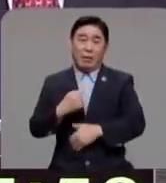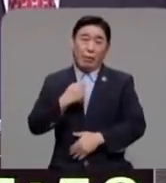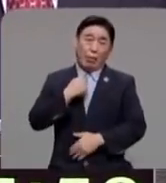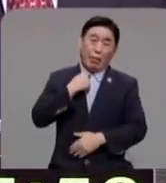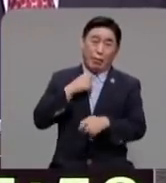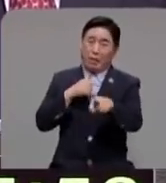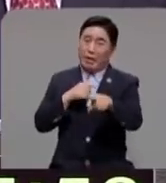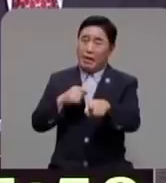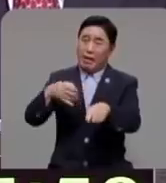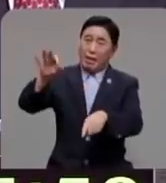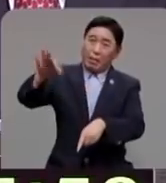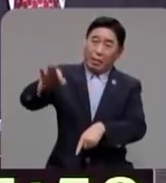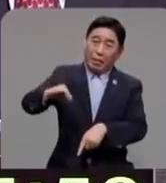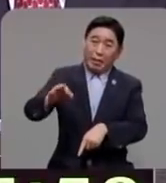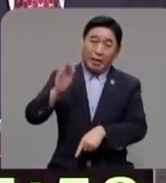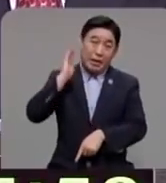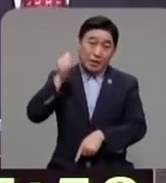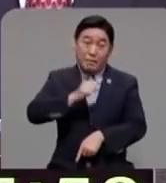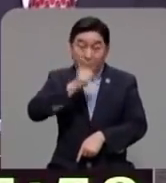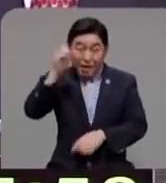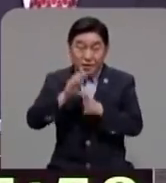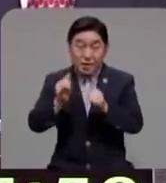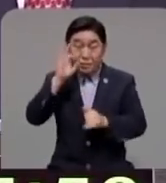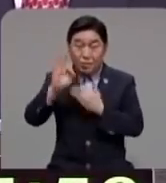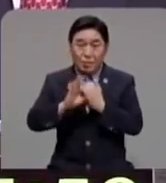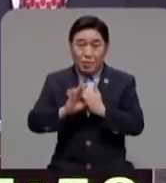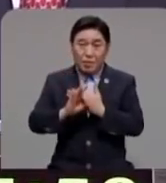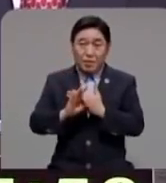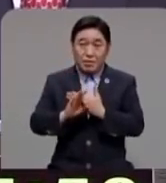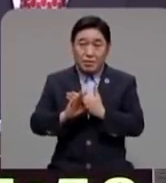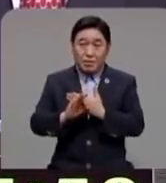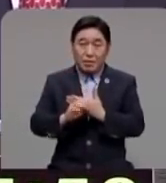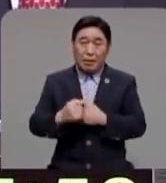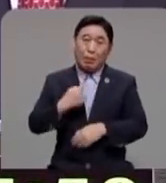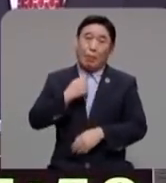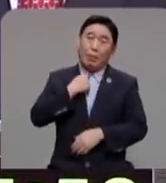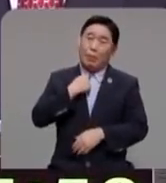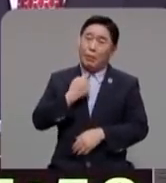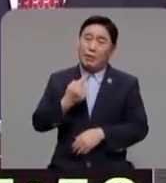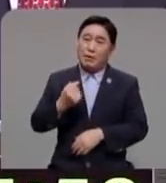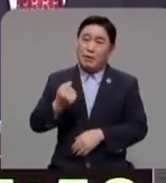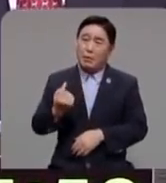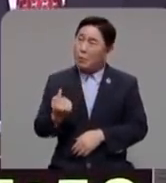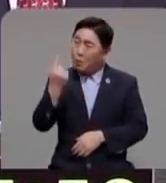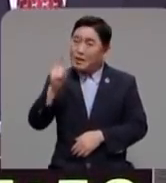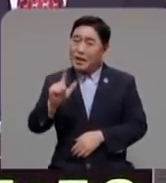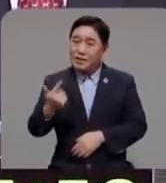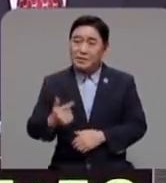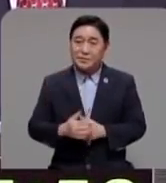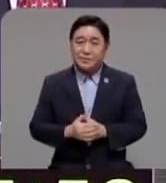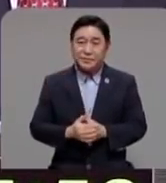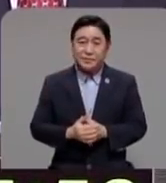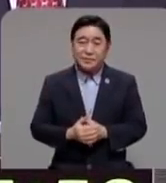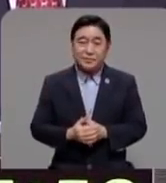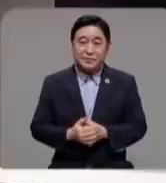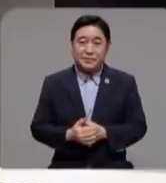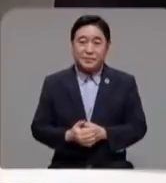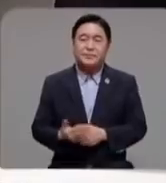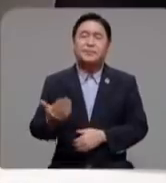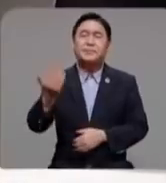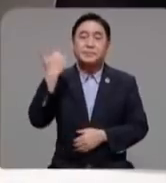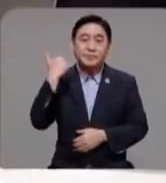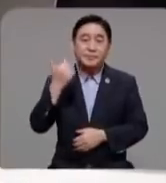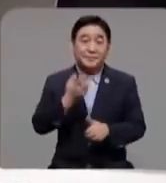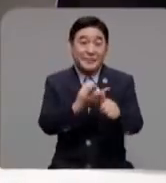비호감도 그렇게 높지 않았거든요. 대통령 된 사람들이. 그게 확장성의 문제 아니겠습니까? 비호감도라는 게. 그렇지 않습니다.